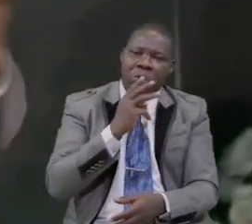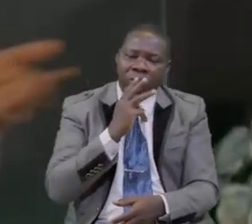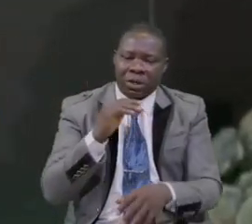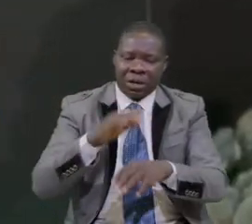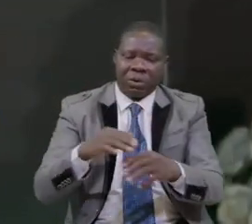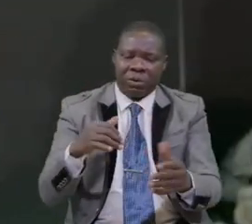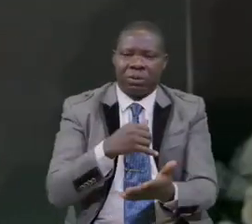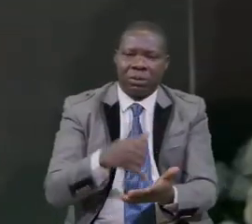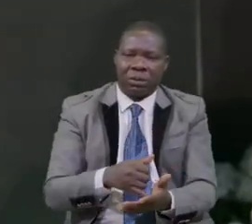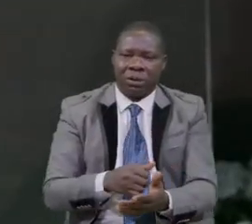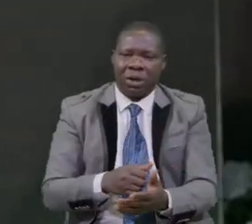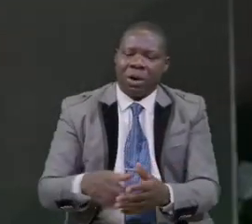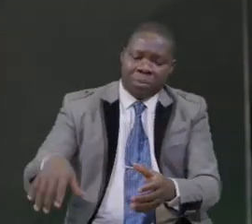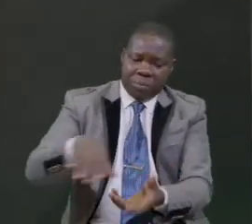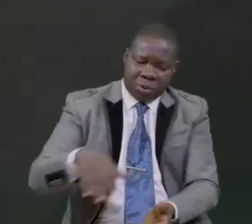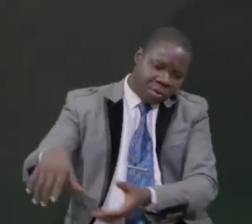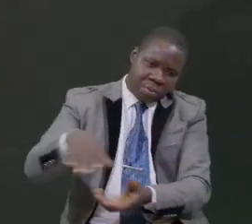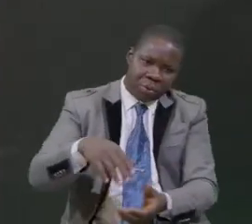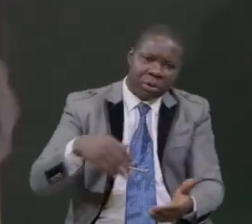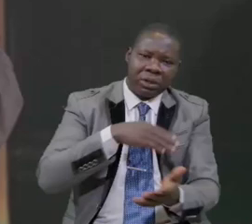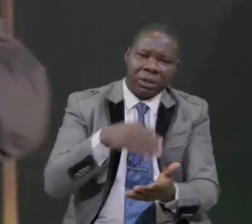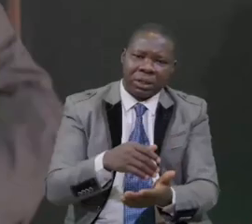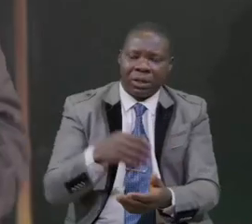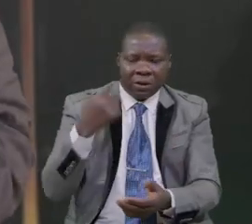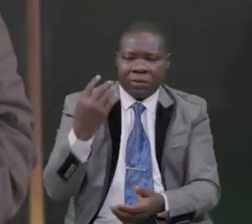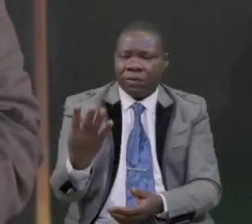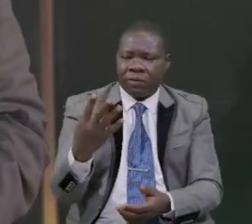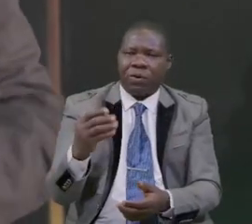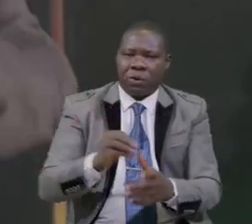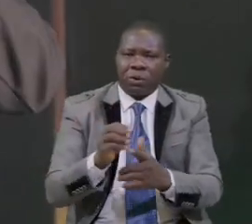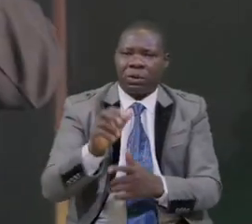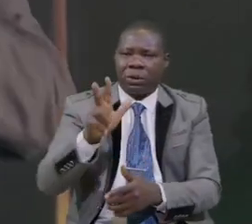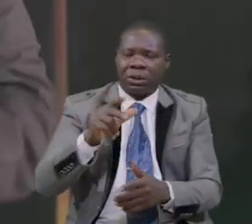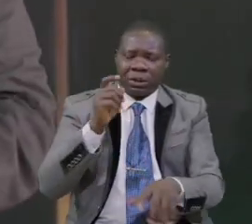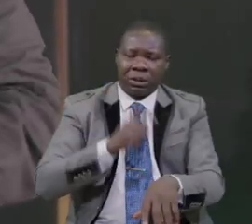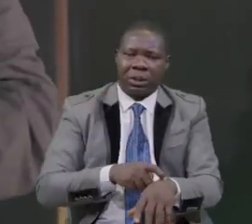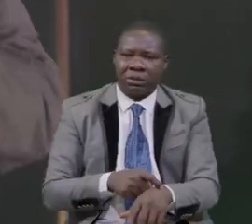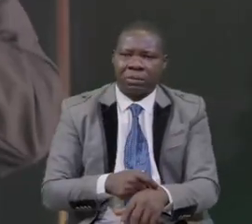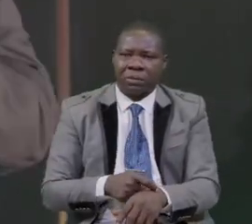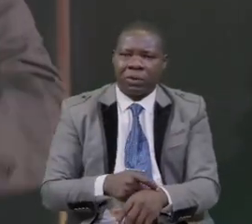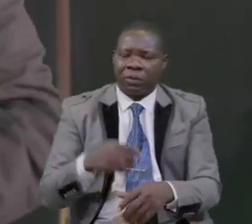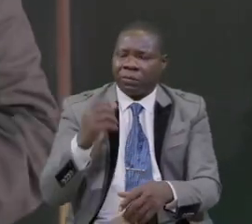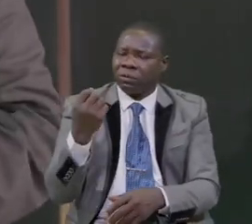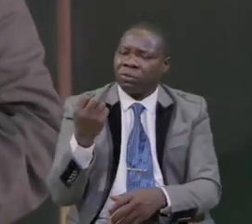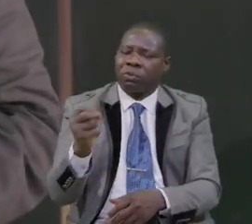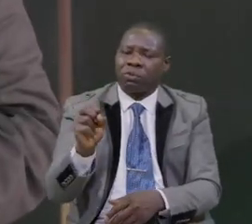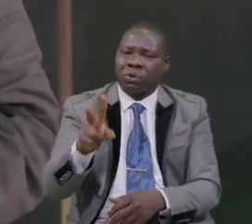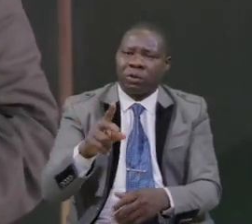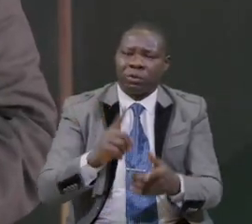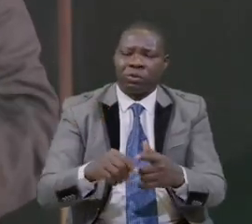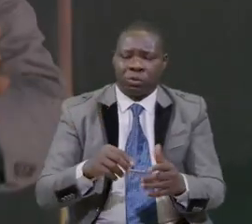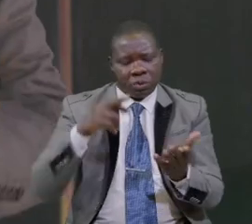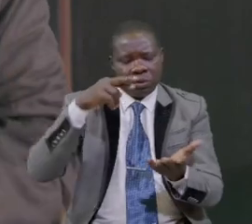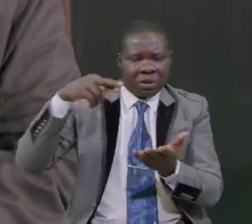des tonneaux, il dit, versez, trois, quatre fois, ça fait 12 fois, pour représenter la